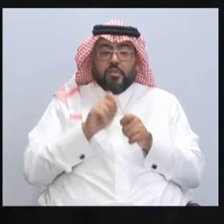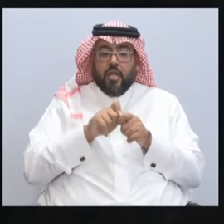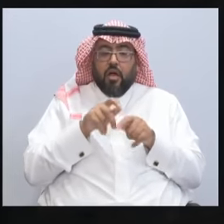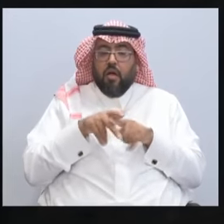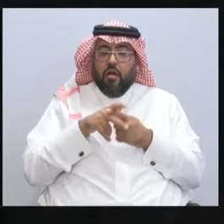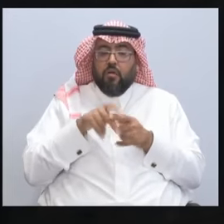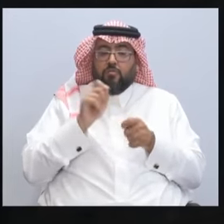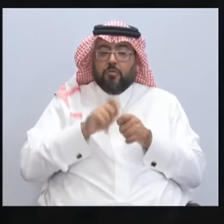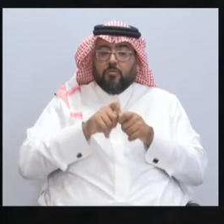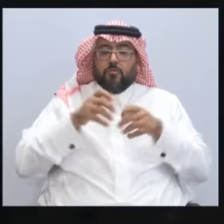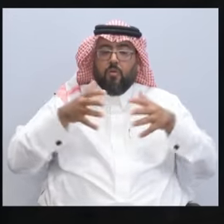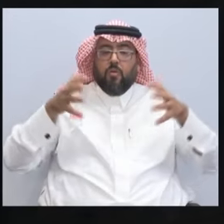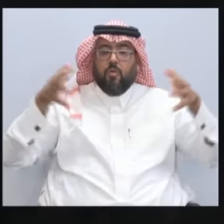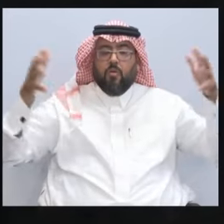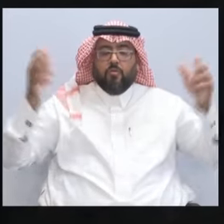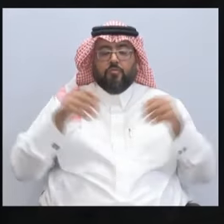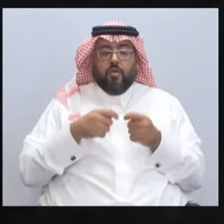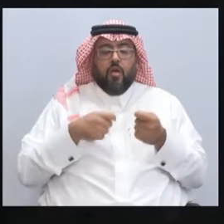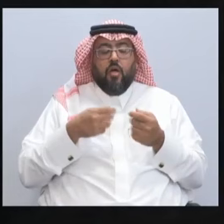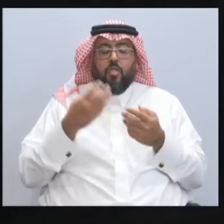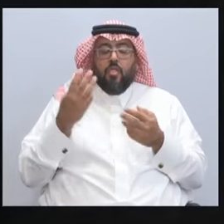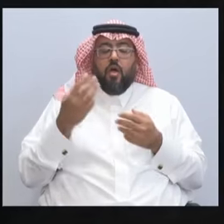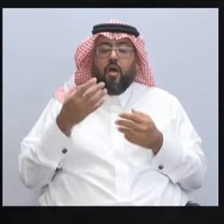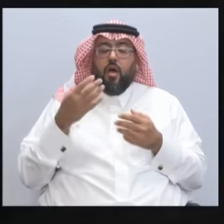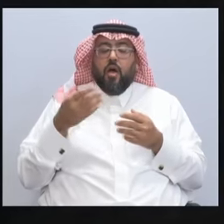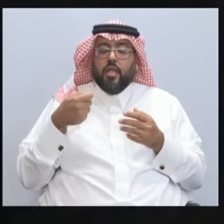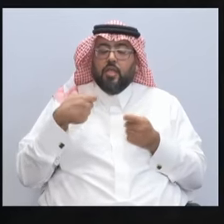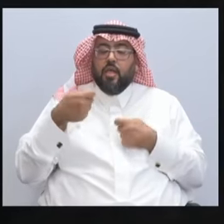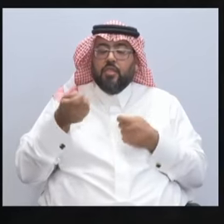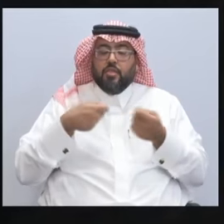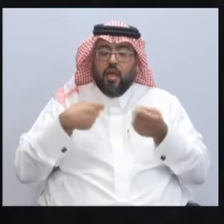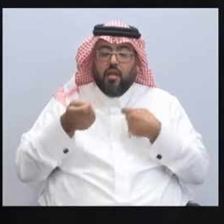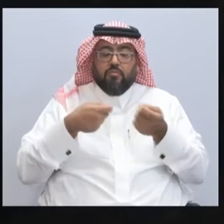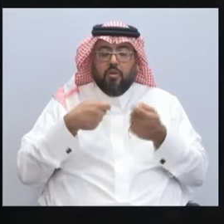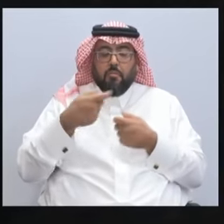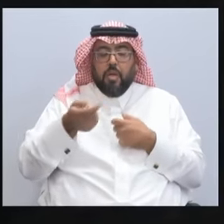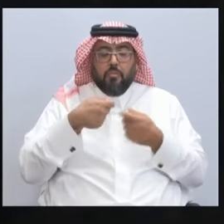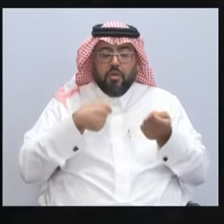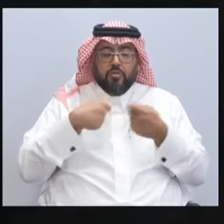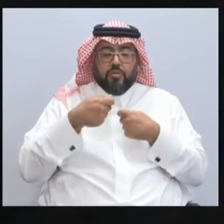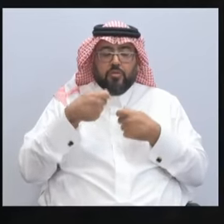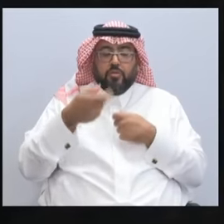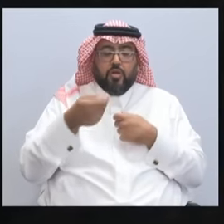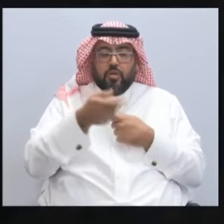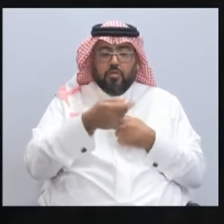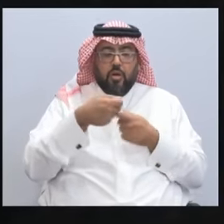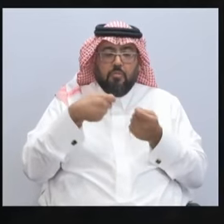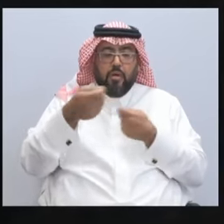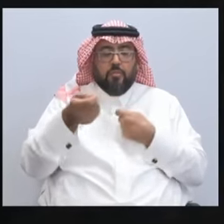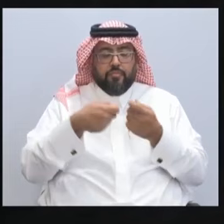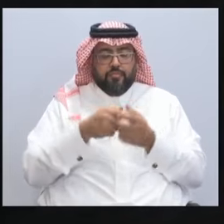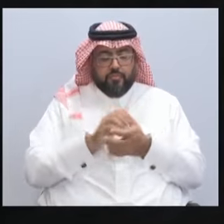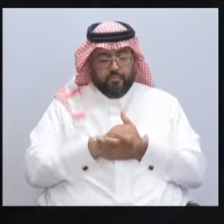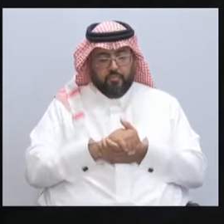الصناعه وكذلك التجاره هذه اهم الانشطه الاقتصاديه في دول مجلس التعاون لدول الخليج